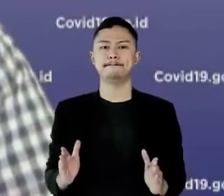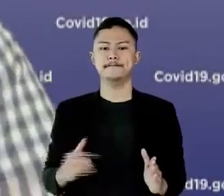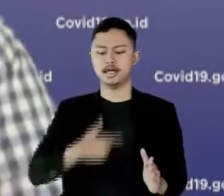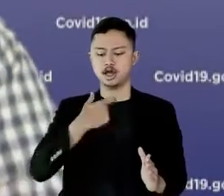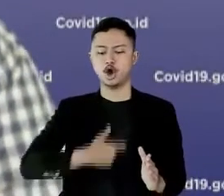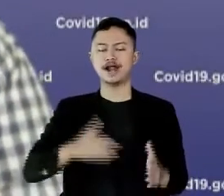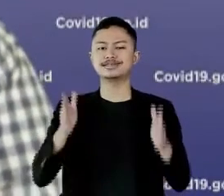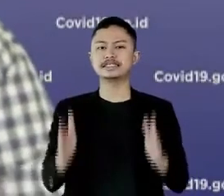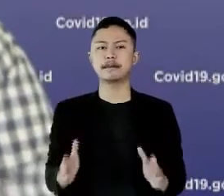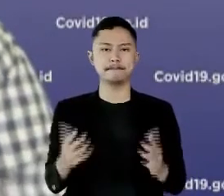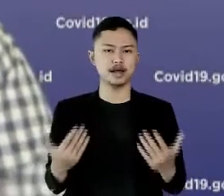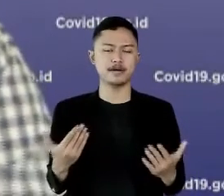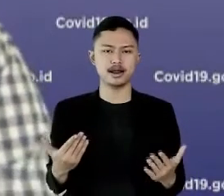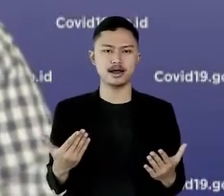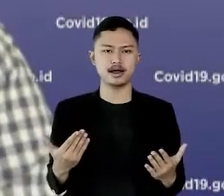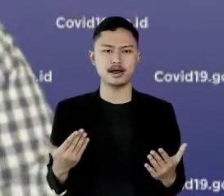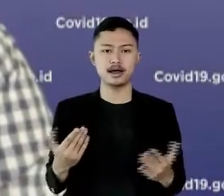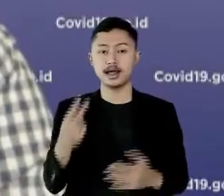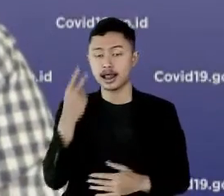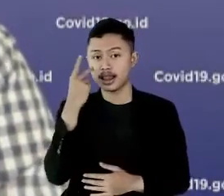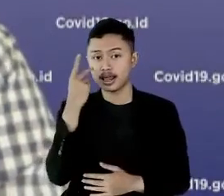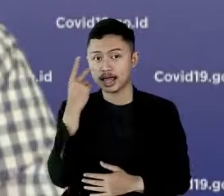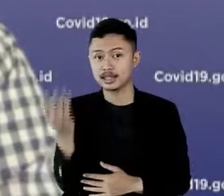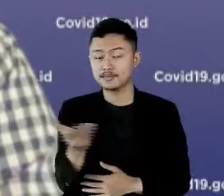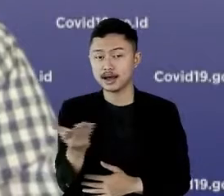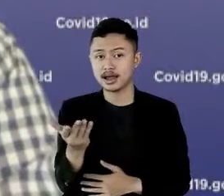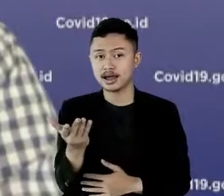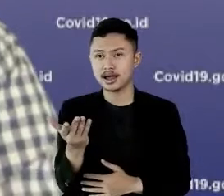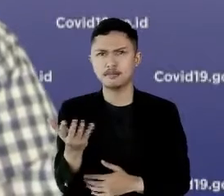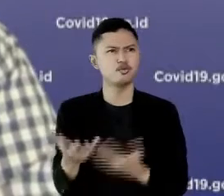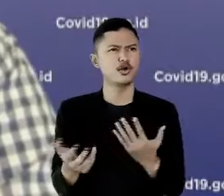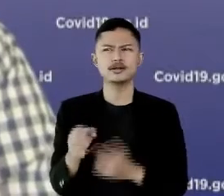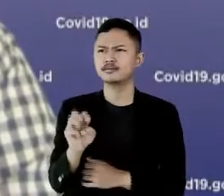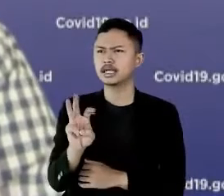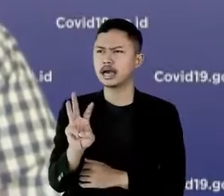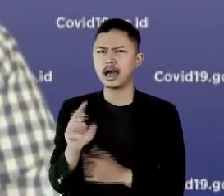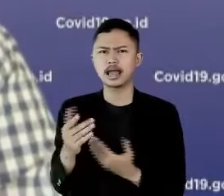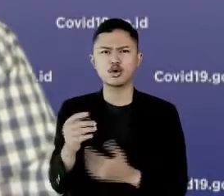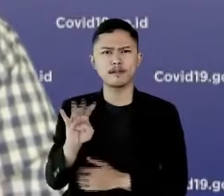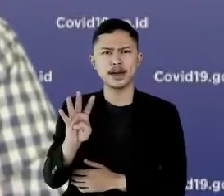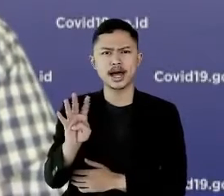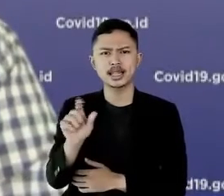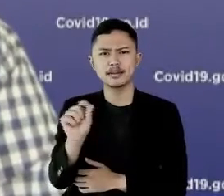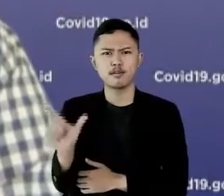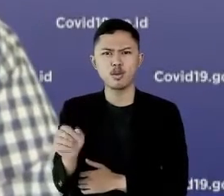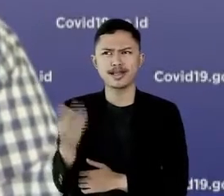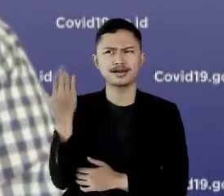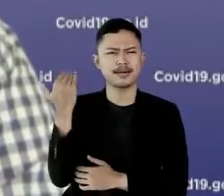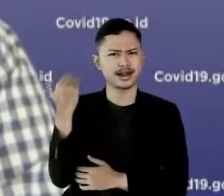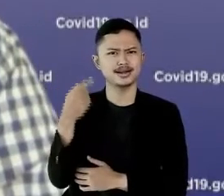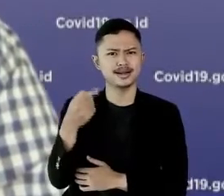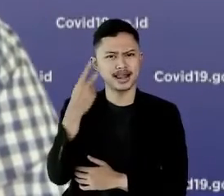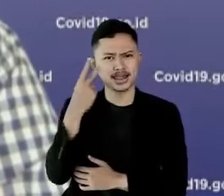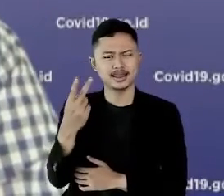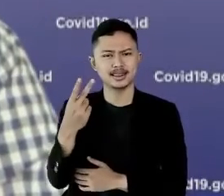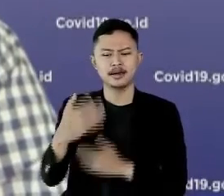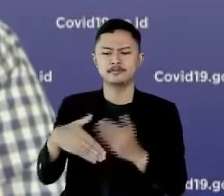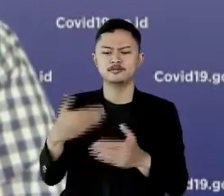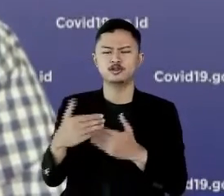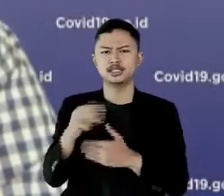ya. Dan ini bisa kita lihat dari perjalanan 3-4 bulan terakhir saja, ya. Jadi ketika perilaku